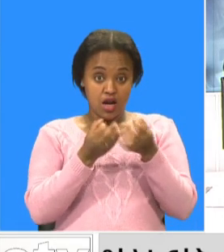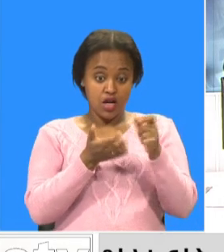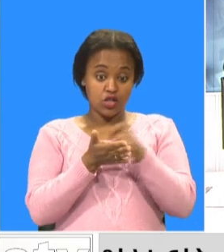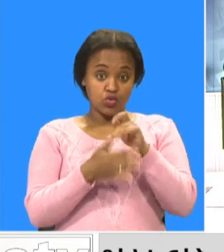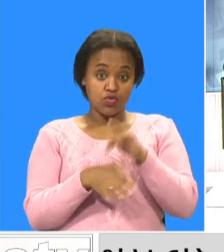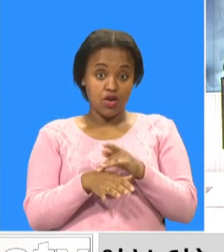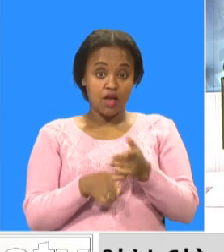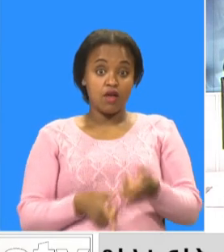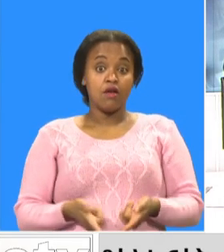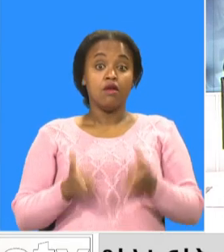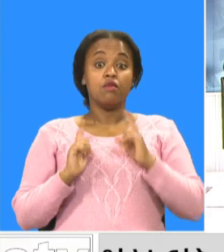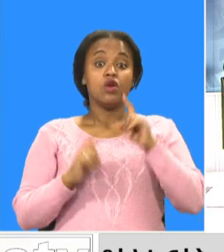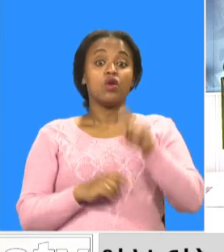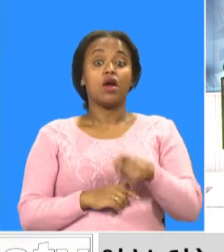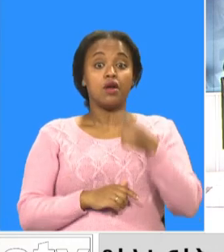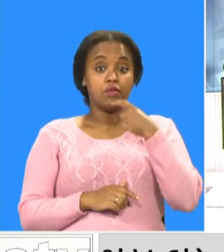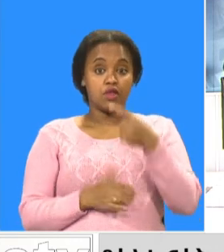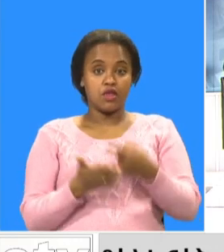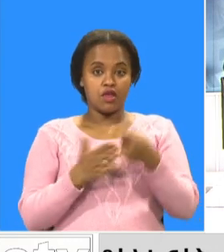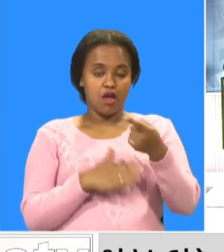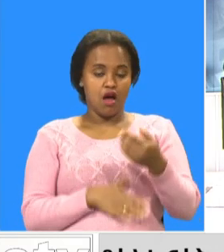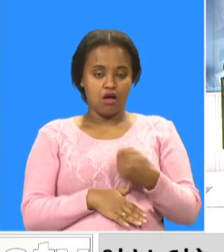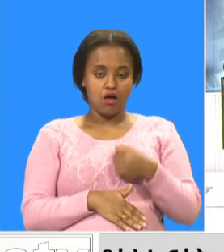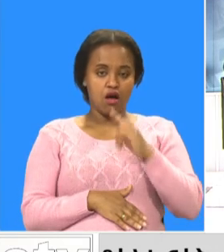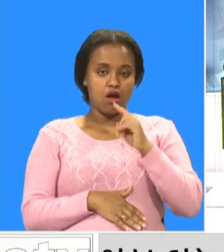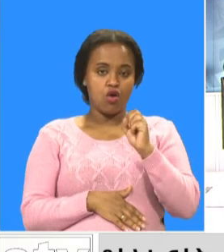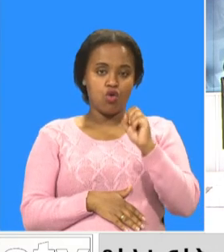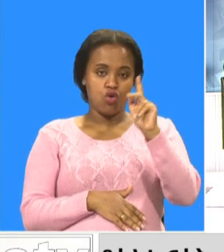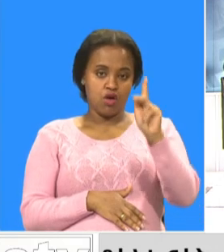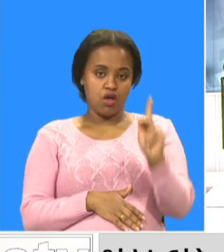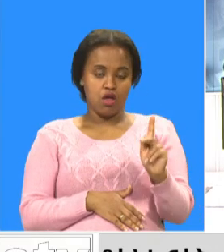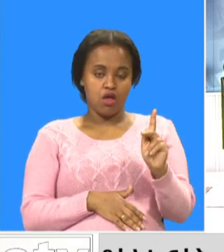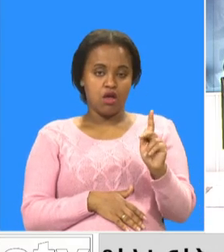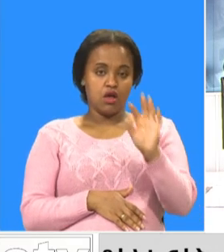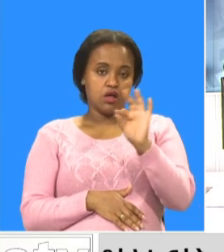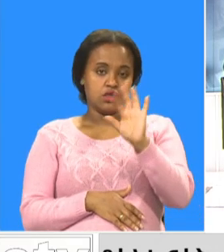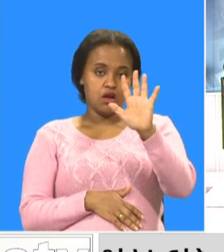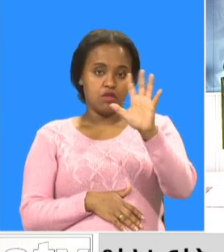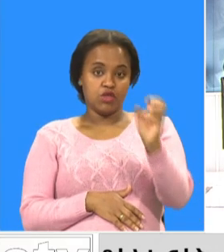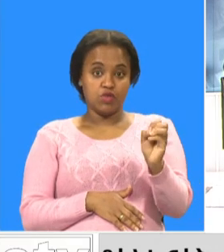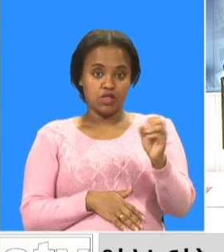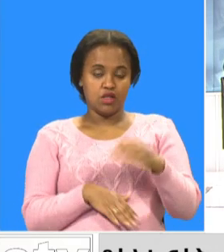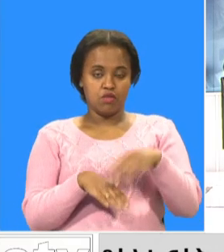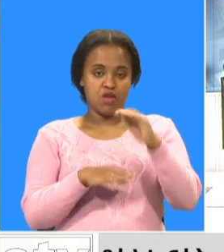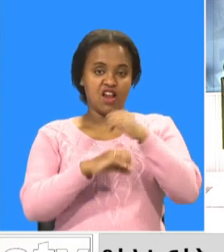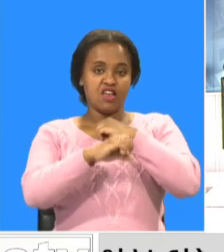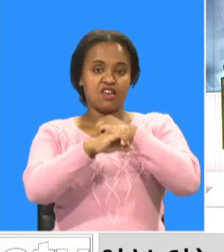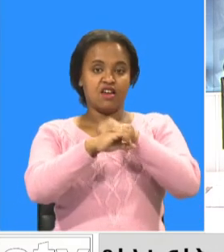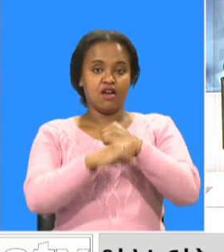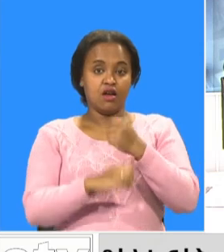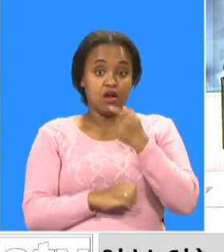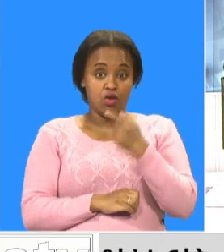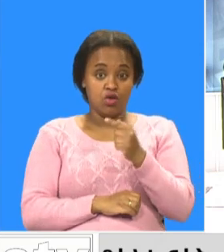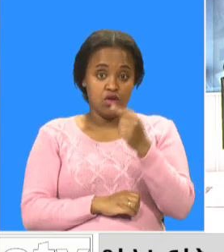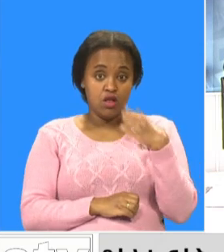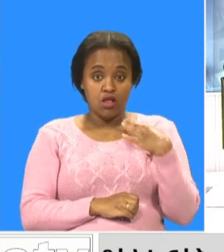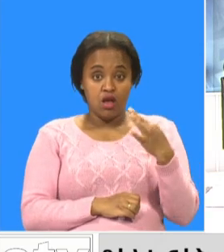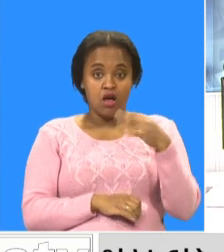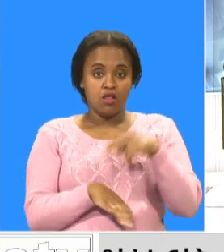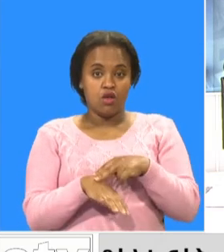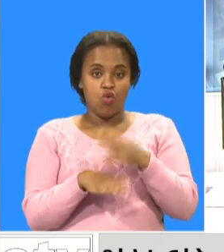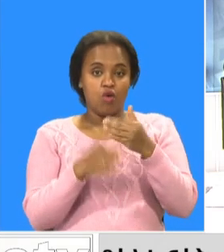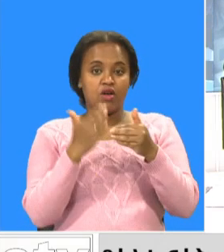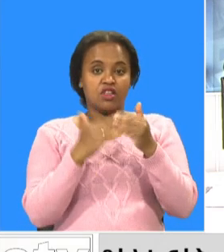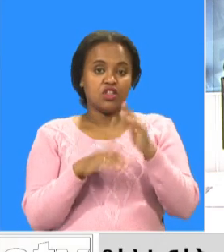መኖር አለበት ከተባለ ያንን ካለ ነው ኦኬ ከ95% በላይ ይከላከላል የሚለው በጤና ተቋማት ደረጃ ላይ ነው።